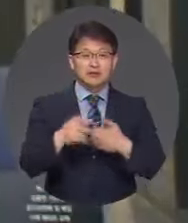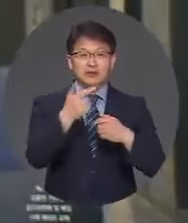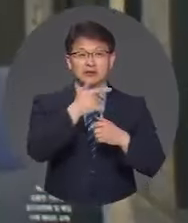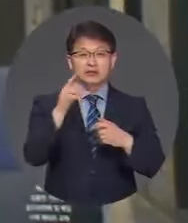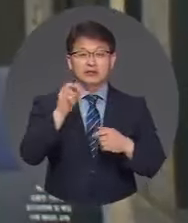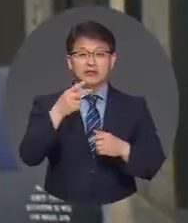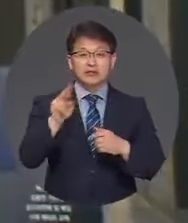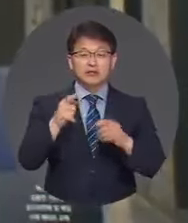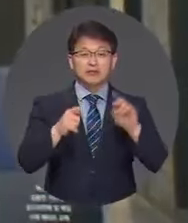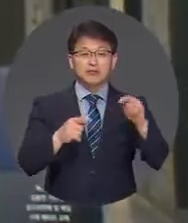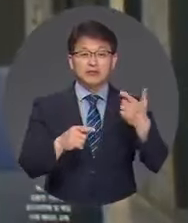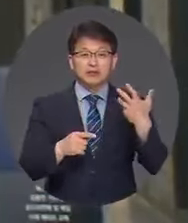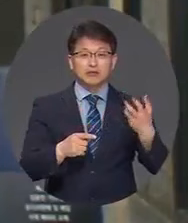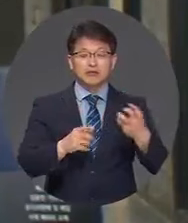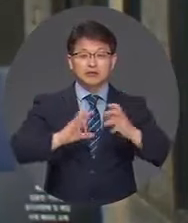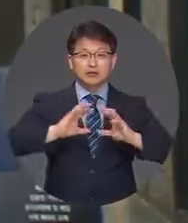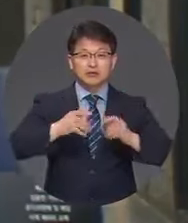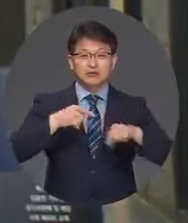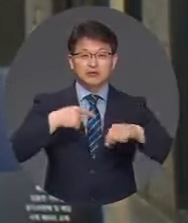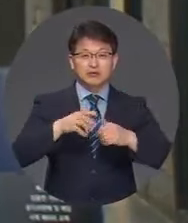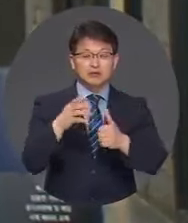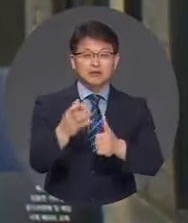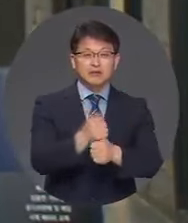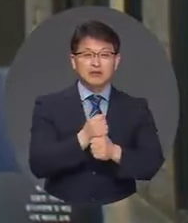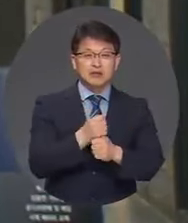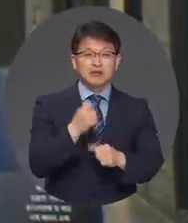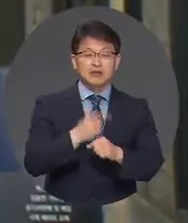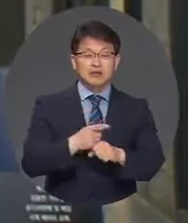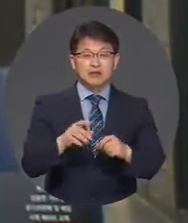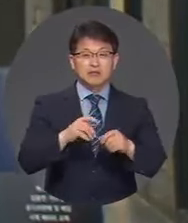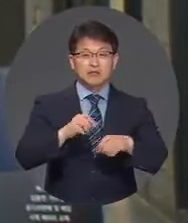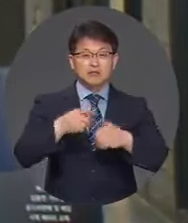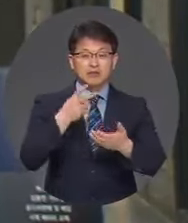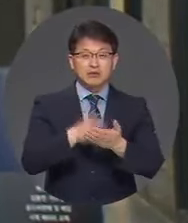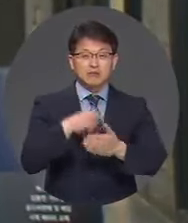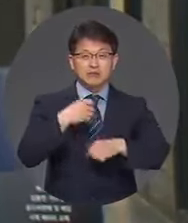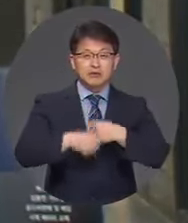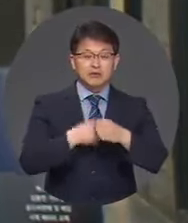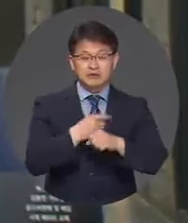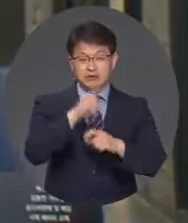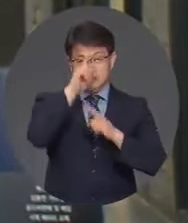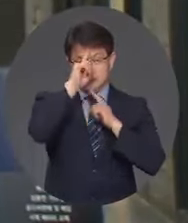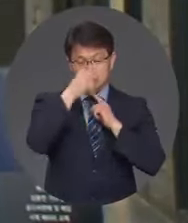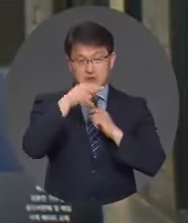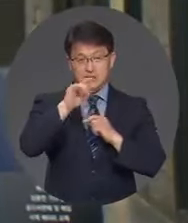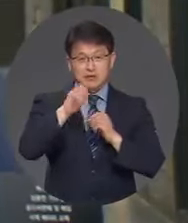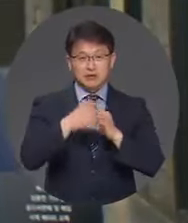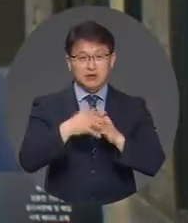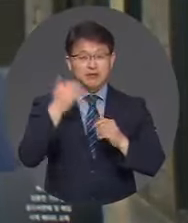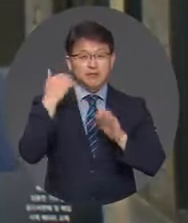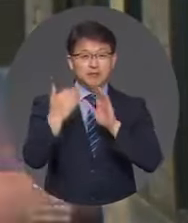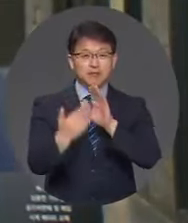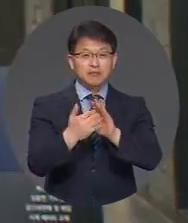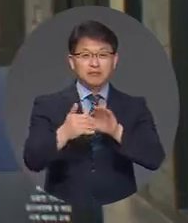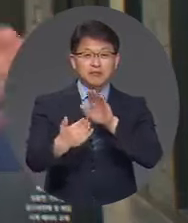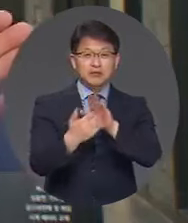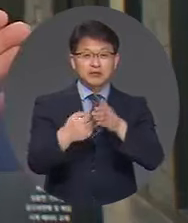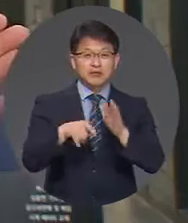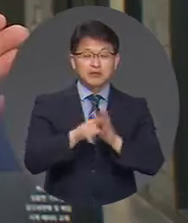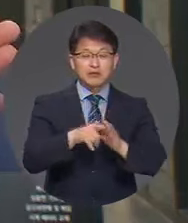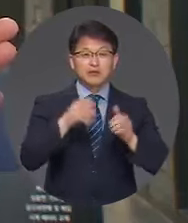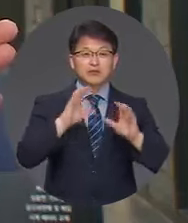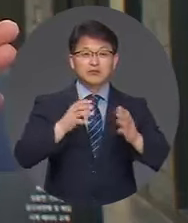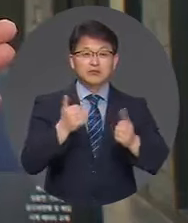거대야당 180석으로 국정말 목잡기, 입법 폭주, 이재명 방탄 국회로 정말